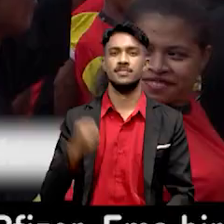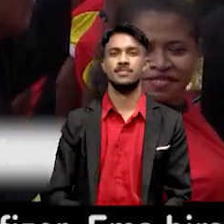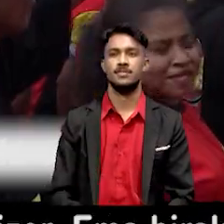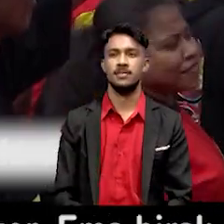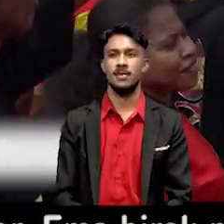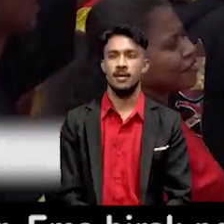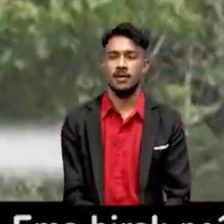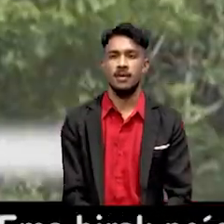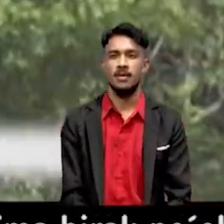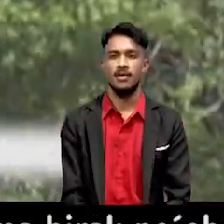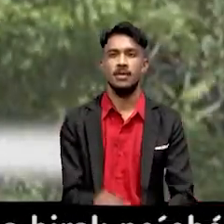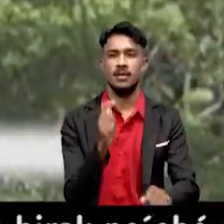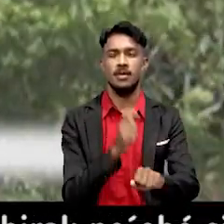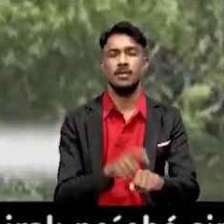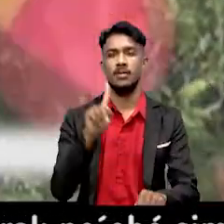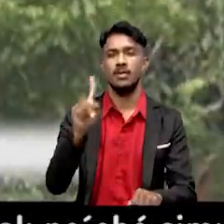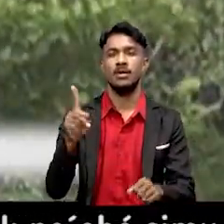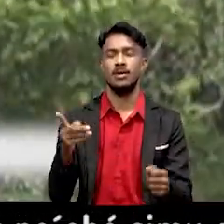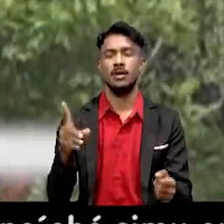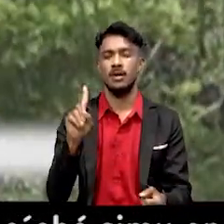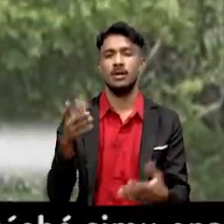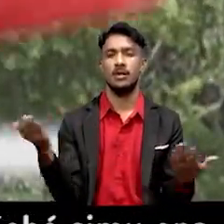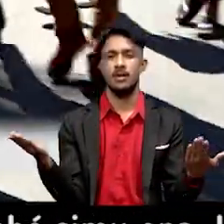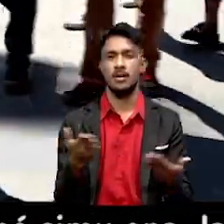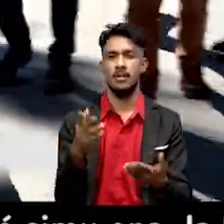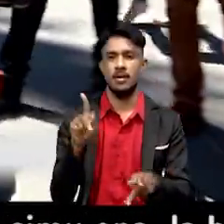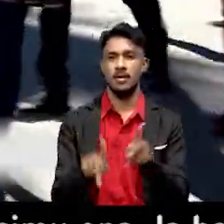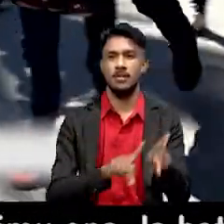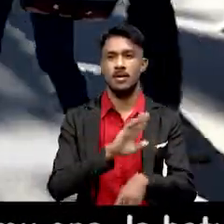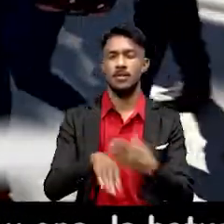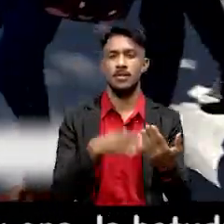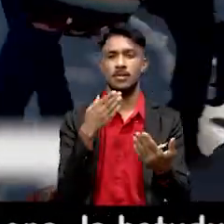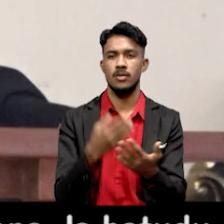be sidaraun sira participa para hilu kandidatu fun.